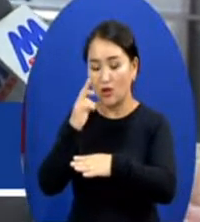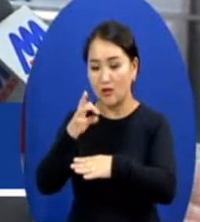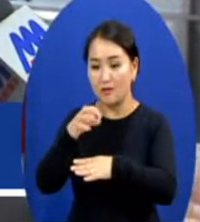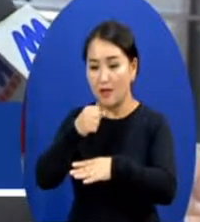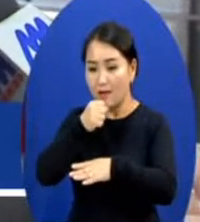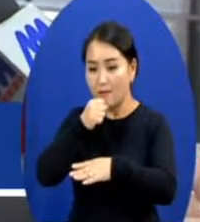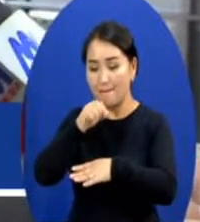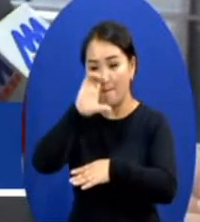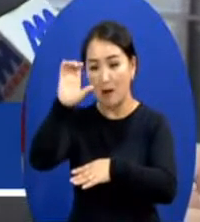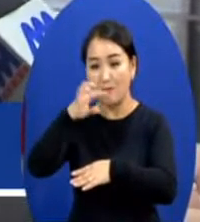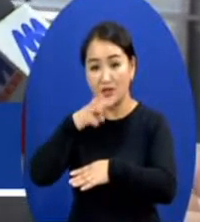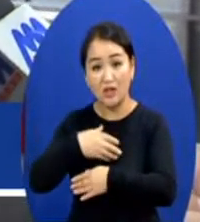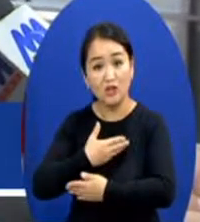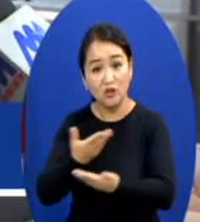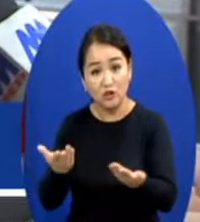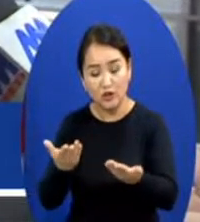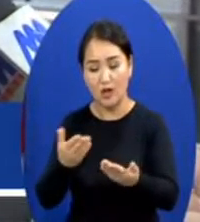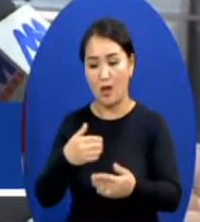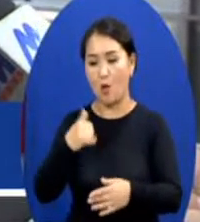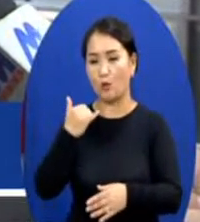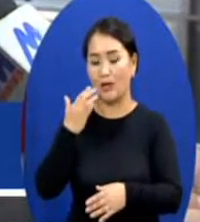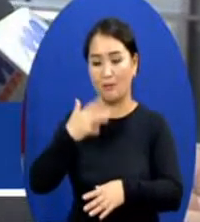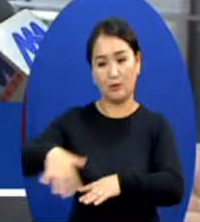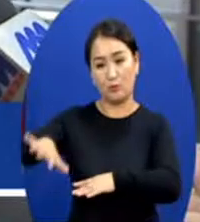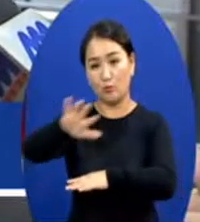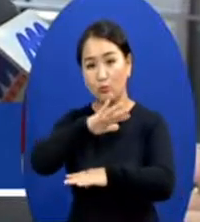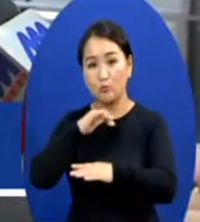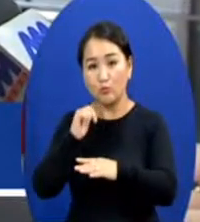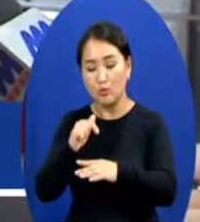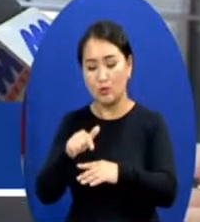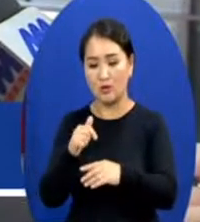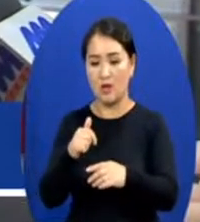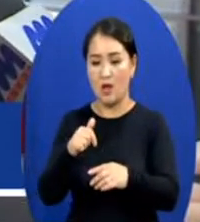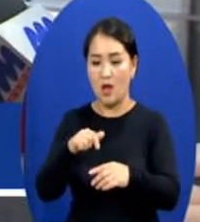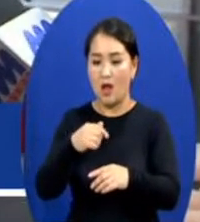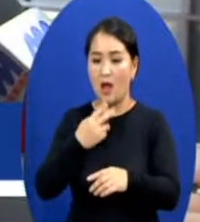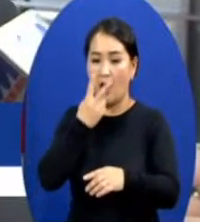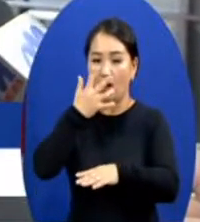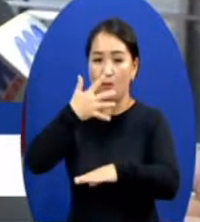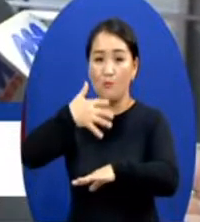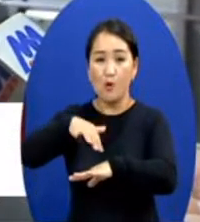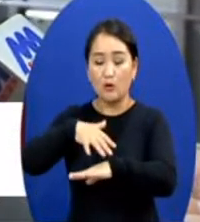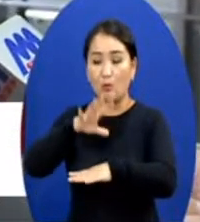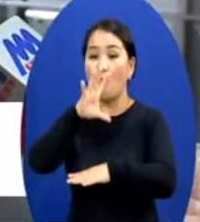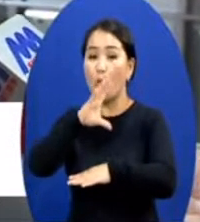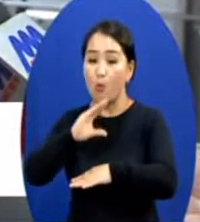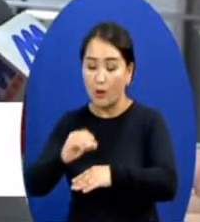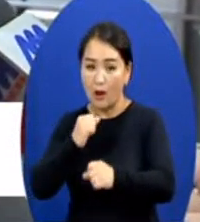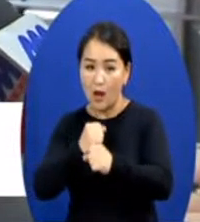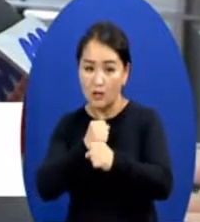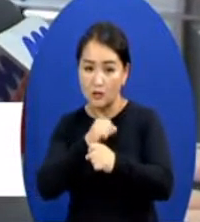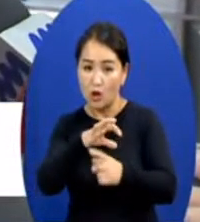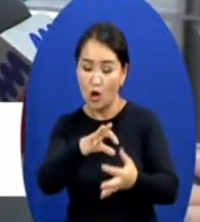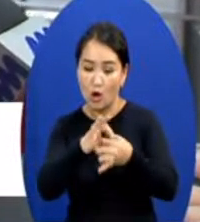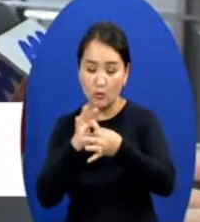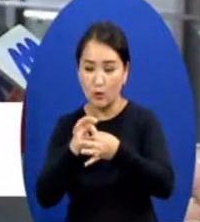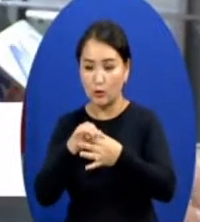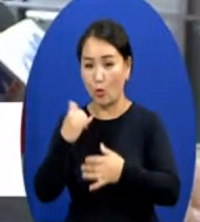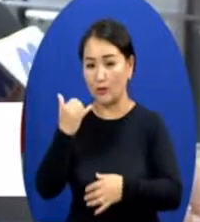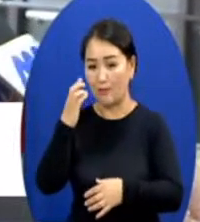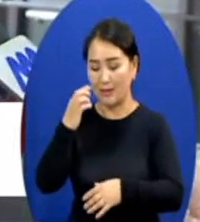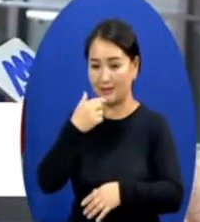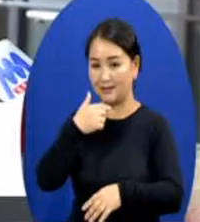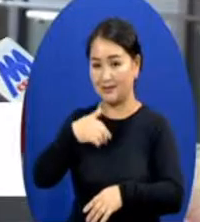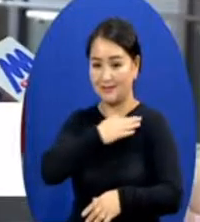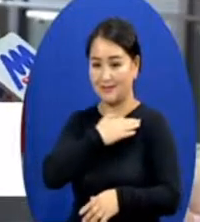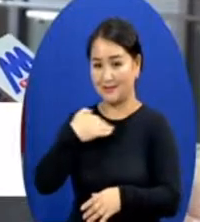мэдээллийн байгууллагуудад өгье. За мөн одоо нийслэлийн хэмжээний одоо энэ ялангуяа агарын бохирлыг бууруулах энэ ажлын хүрээнд нийслэлийн сатрын хамгаалалт